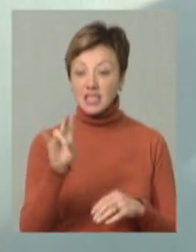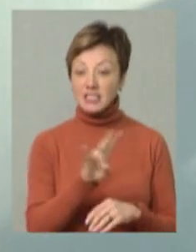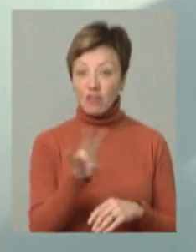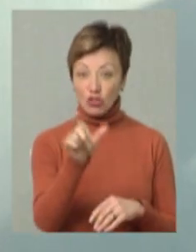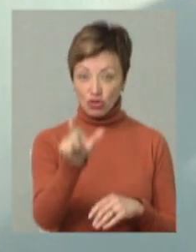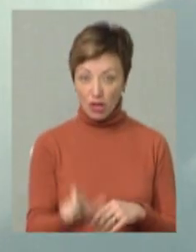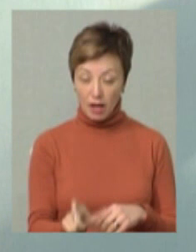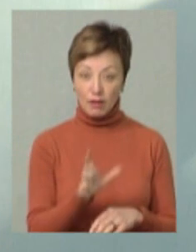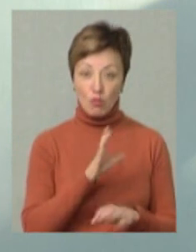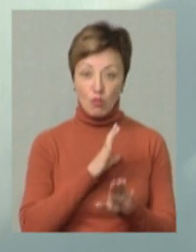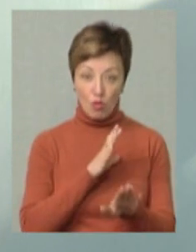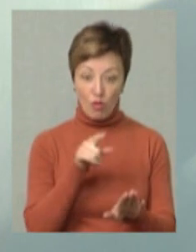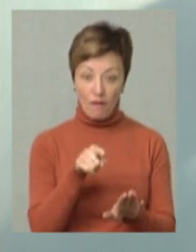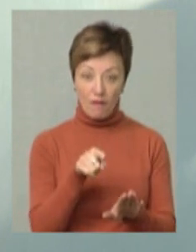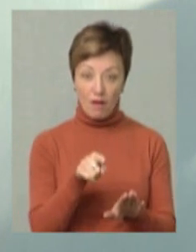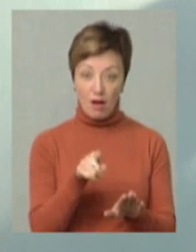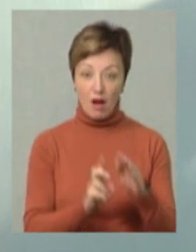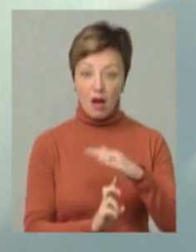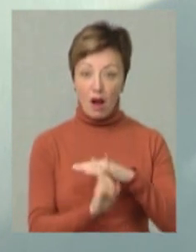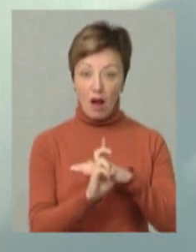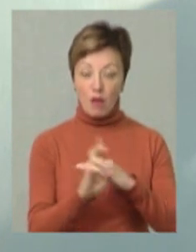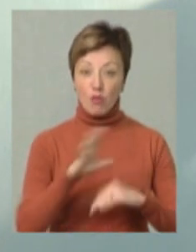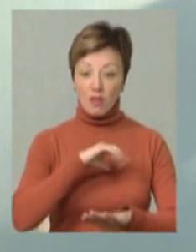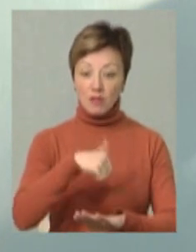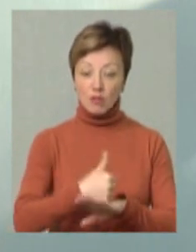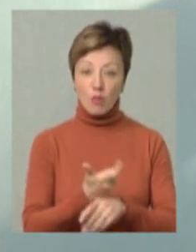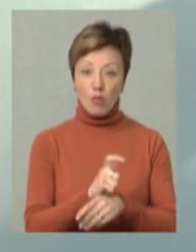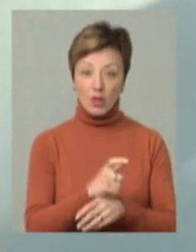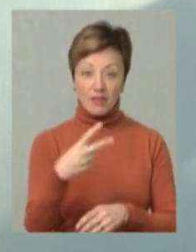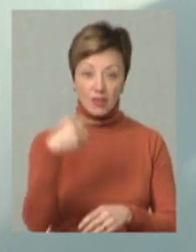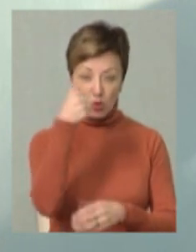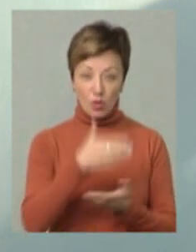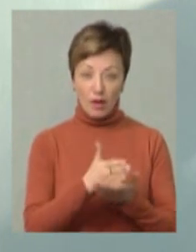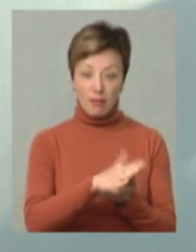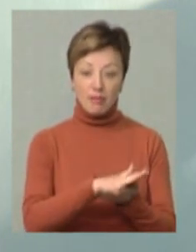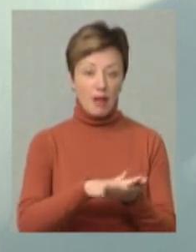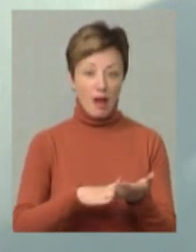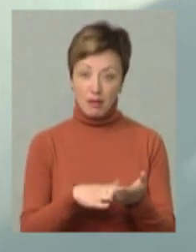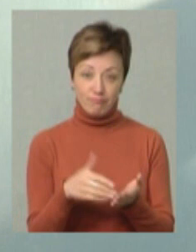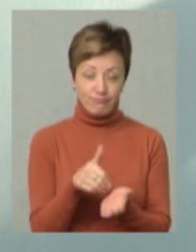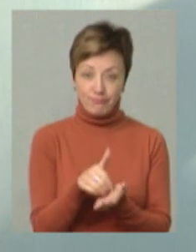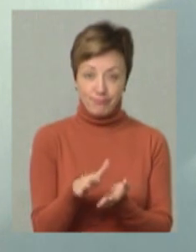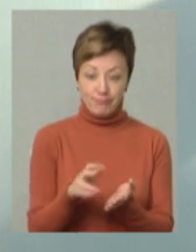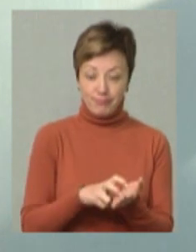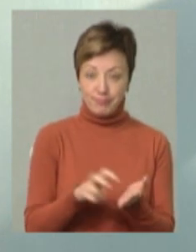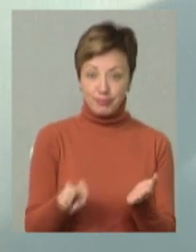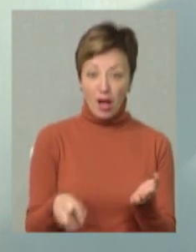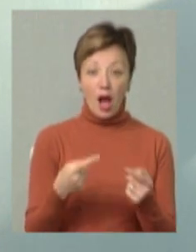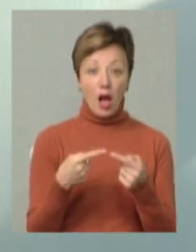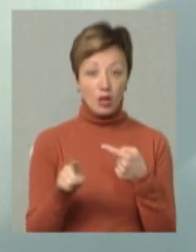священнослужитель, який був у тому храмі, був настоятелем понад 20 років, він далі там не служить, а от